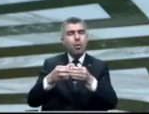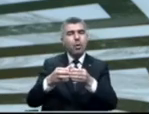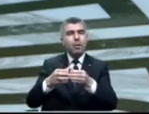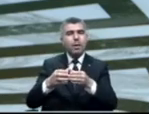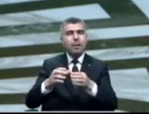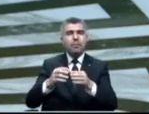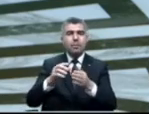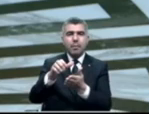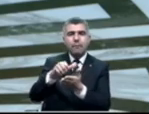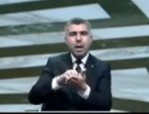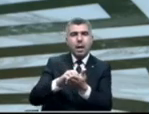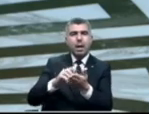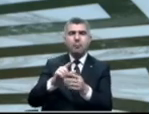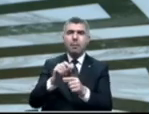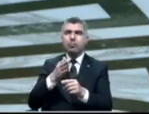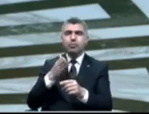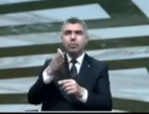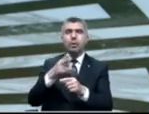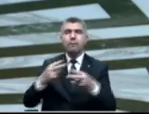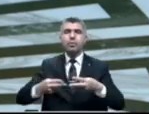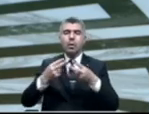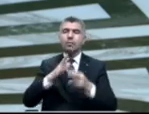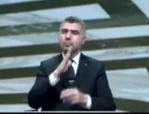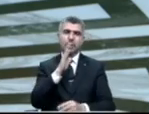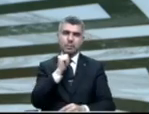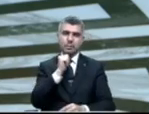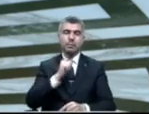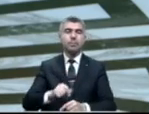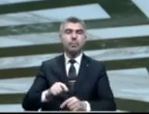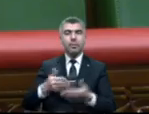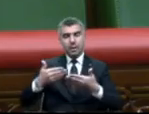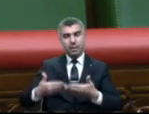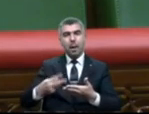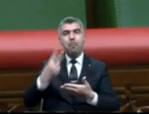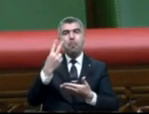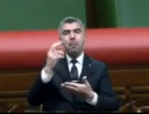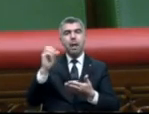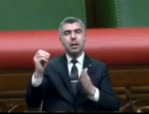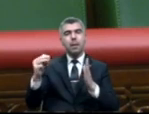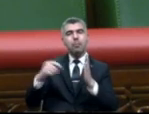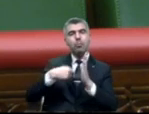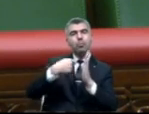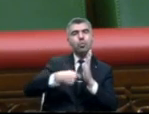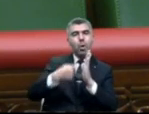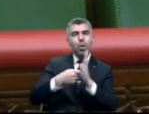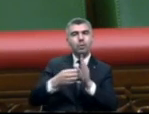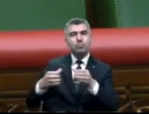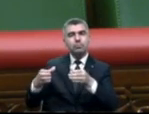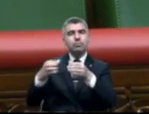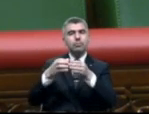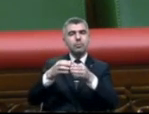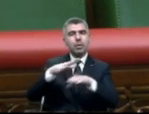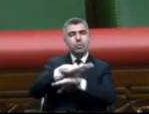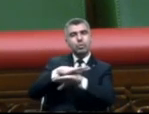على أسواق الجملة. وحددنا لحد الآن 200 مشروع ديال التجميع على مختلف